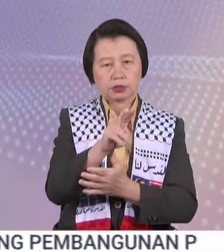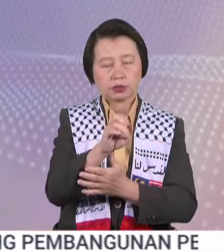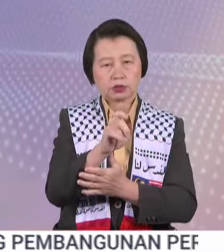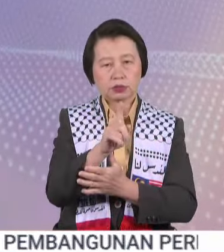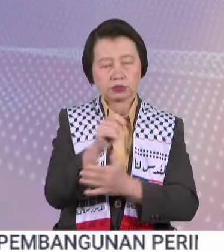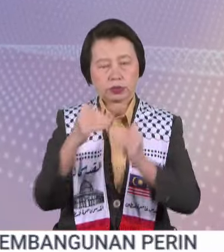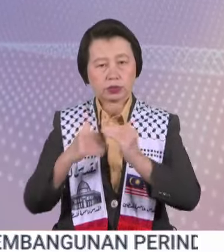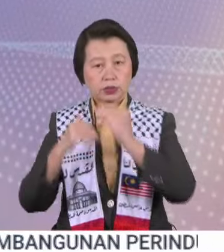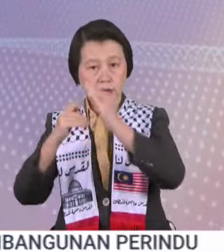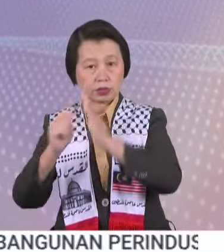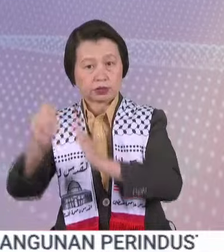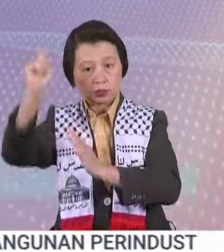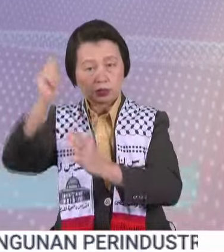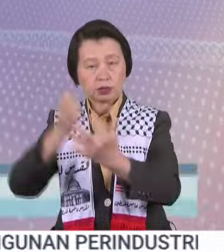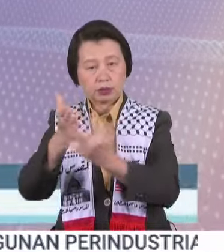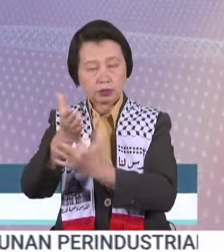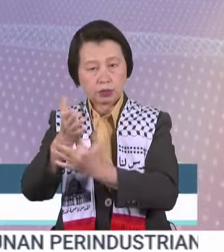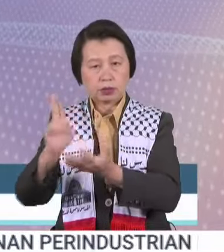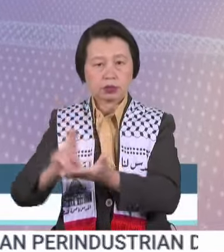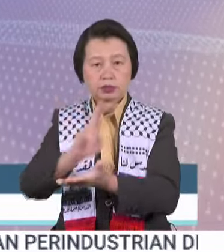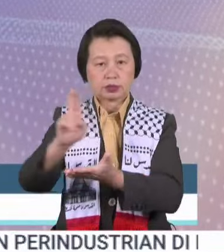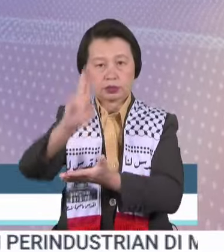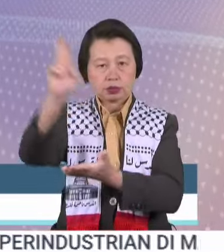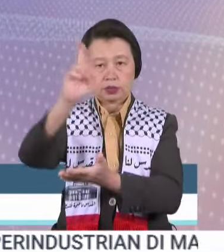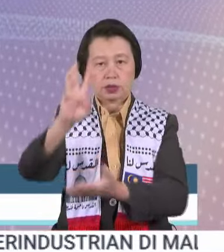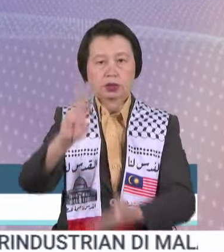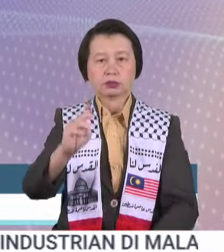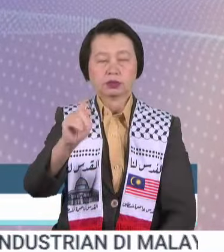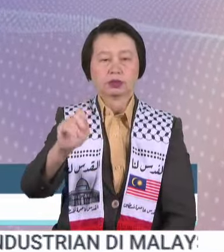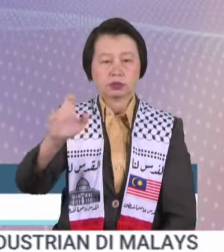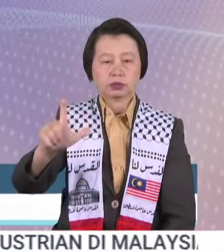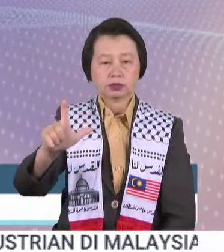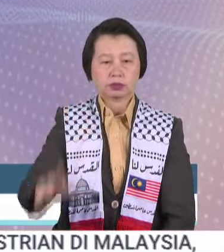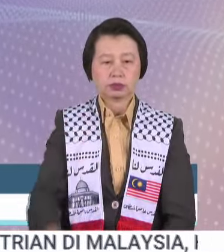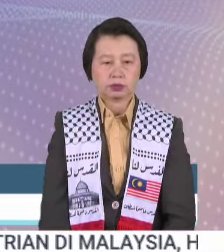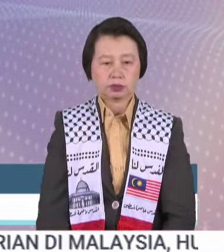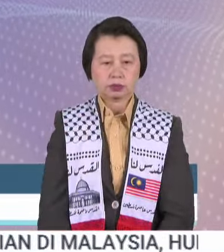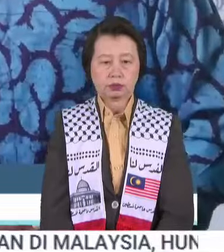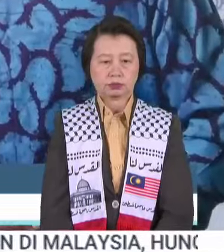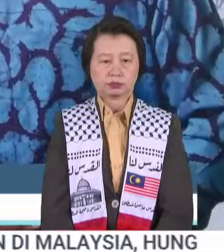tertinggi melalui rangkaian Universiti Teknikal Malaysia MTUN.